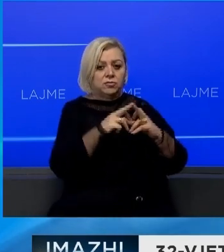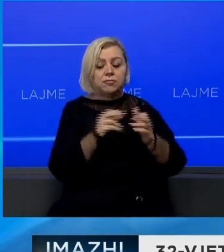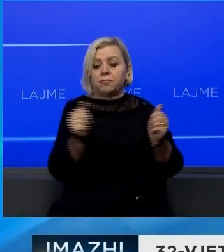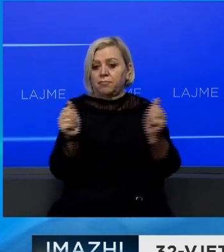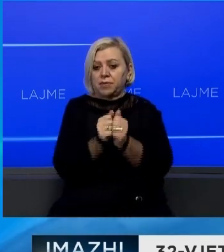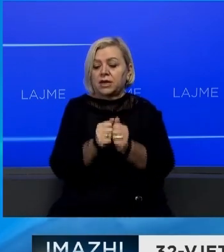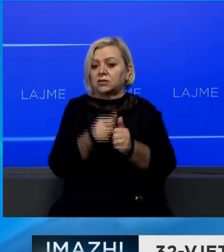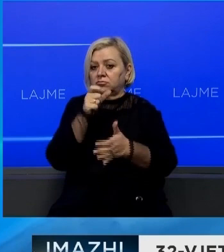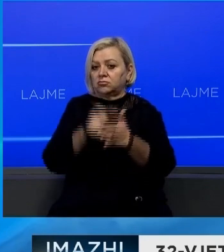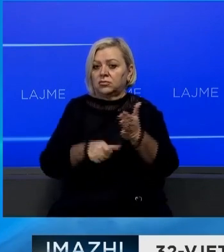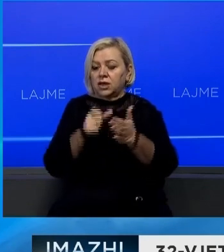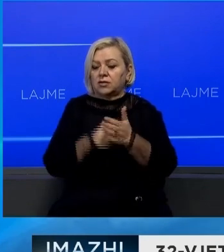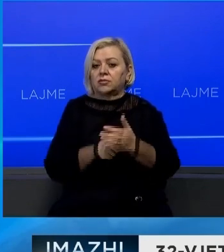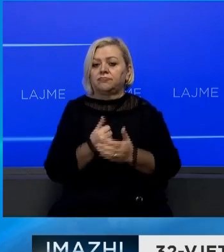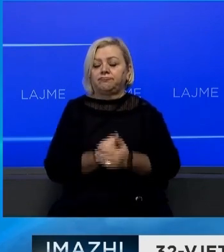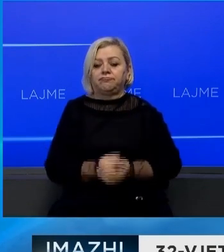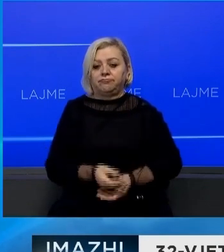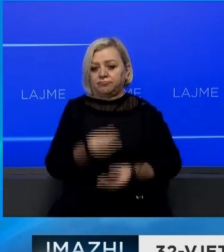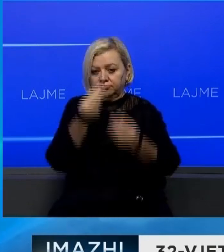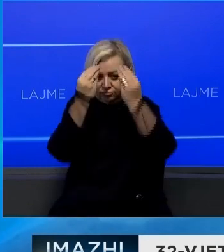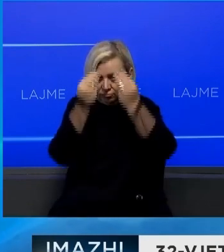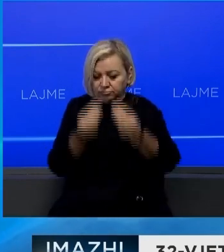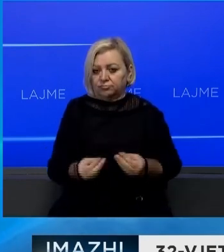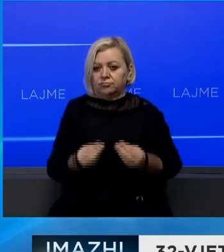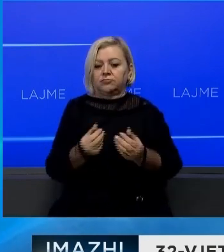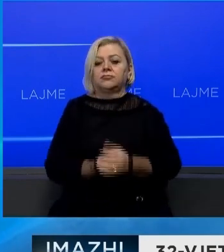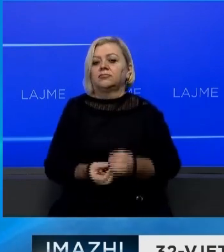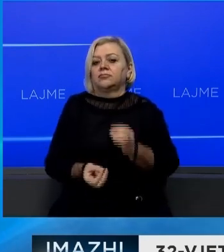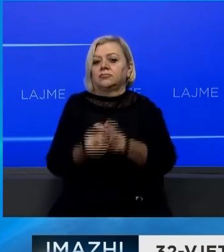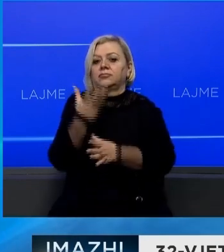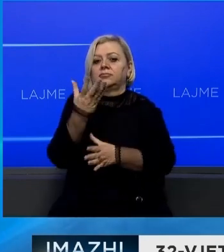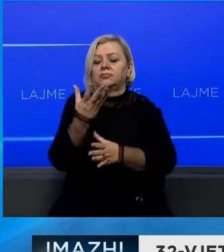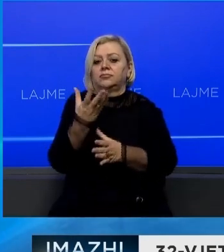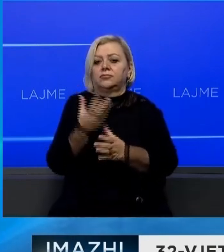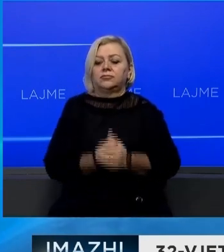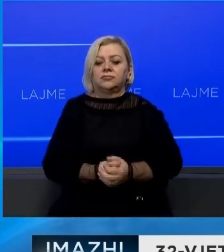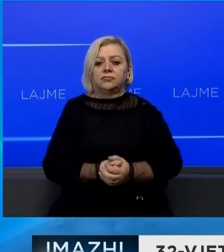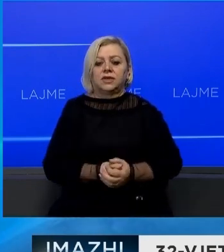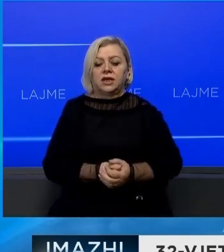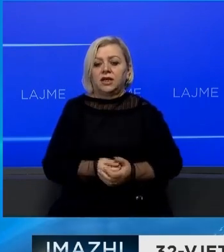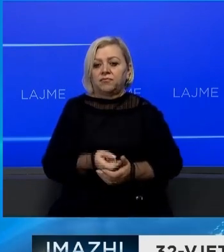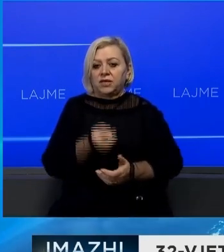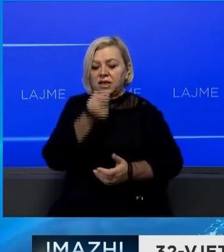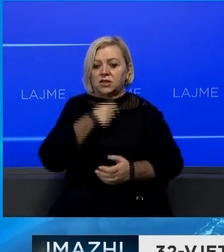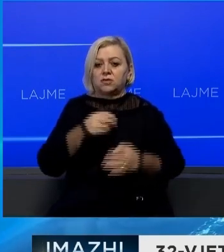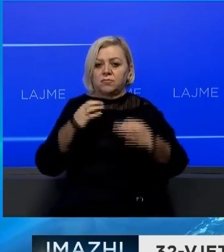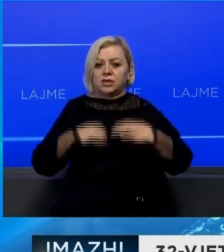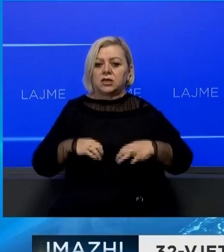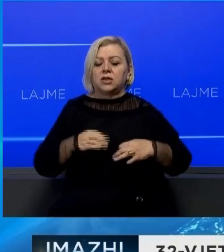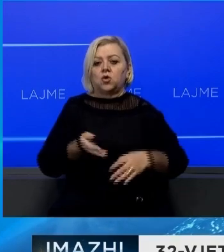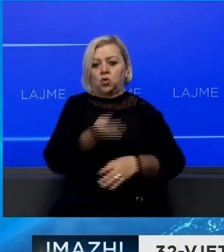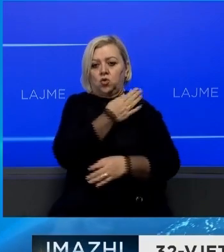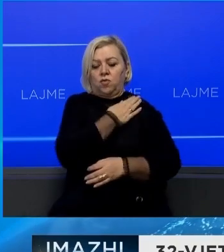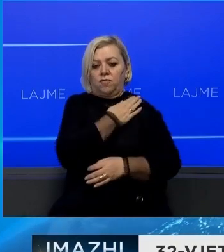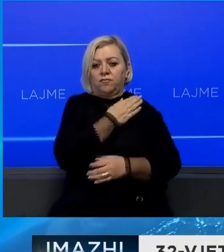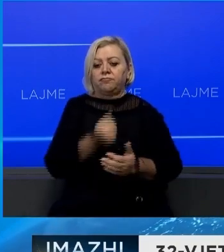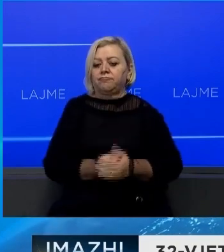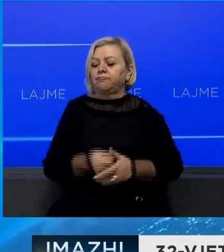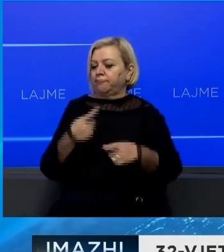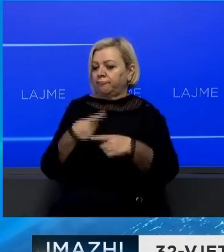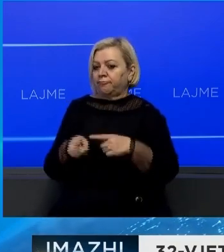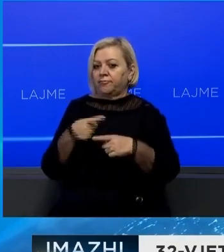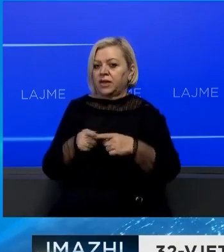të partisë bën homazhe tek varri themeluesit të kësaj partie, ish presidentit Ibrahim Rugova. Me këtë